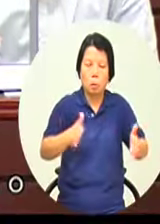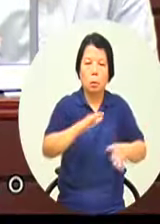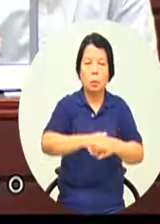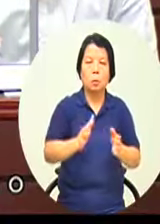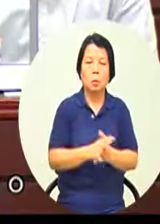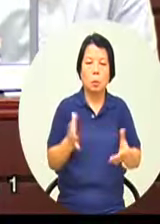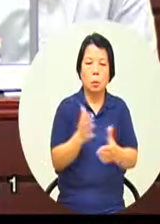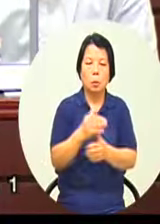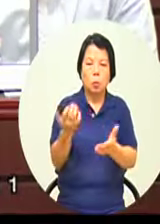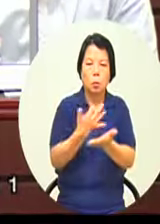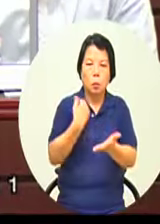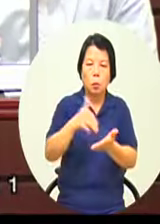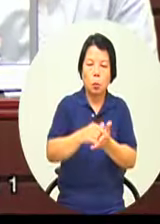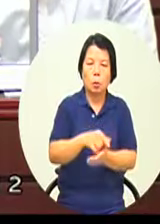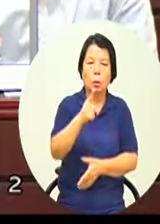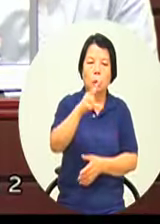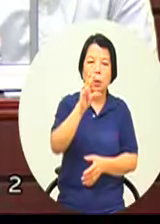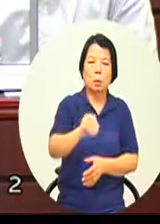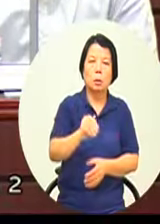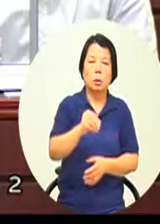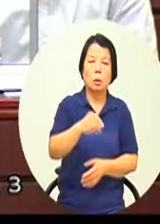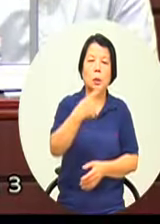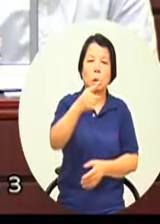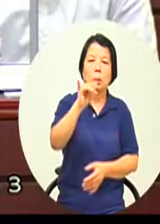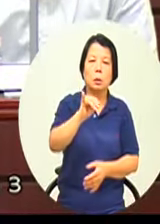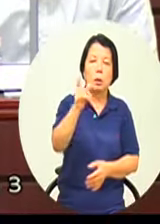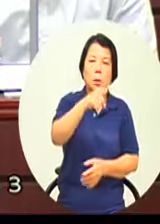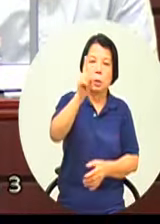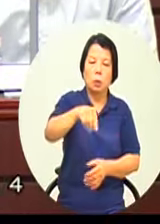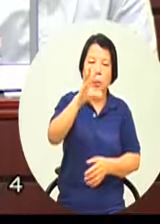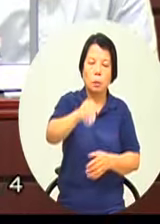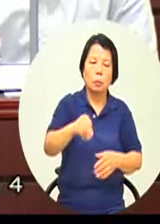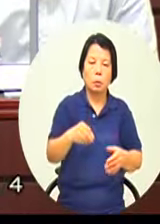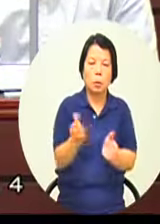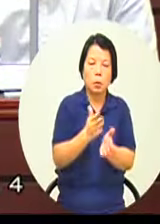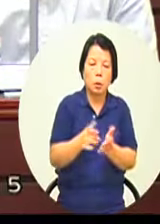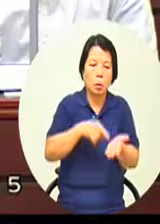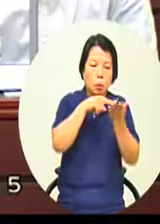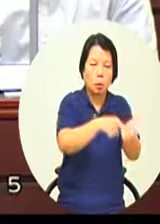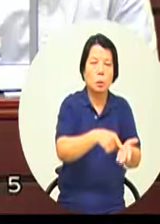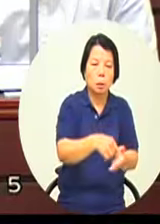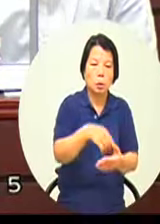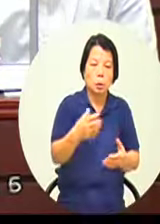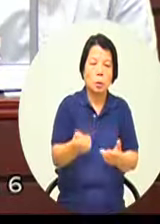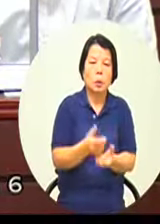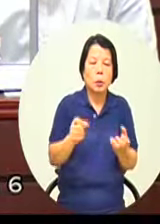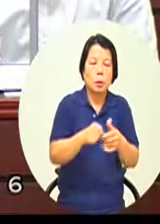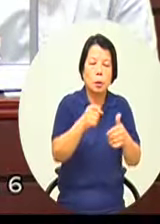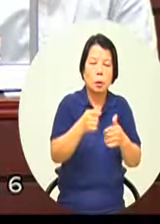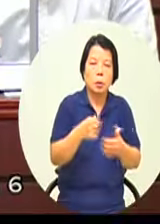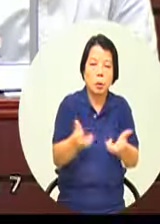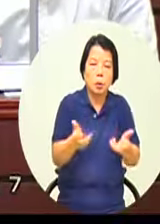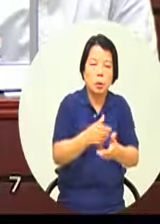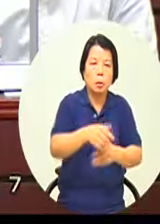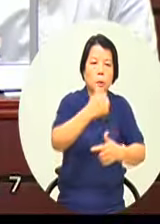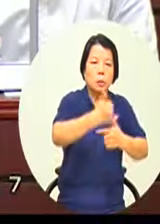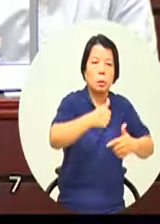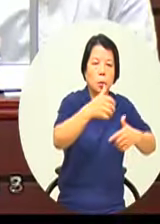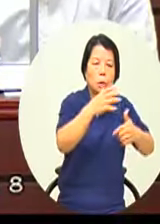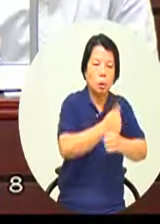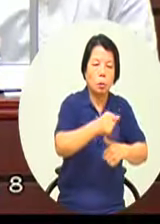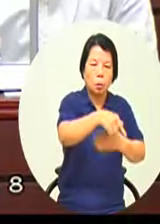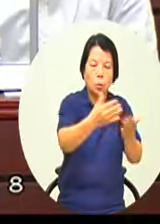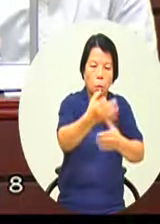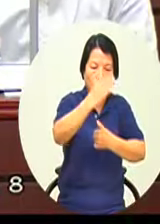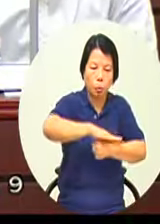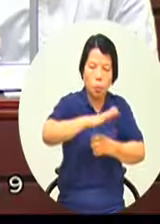大概1000万左右，我们提报去营建署，那争取明年度营建署的留意综合治理计划的补助。 所以已经